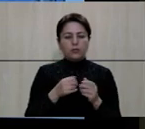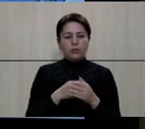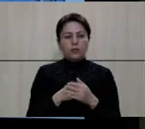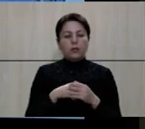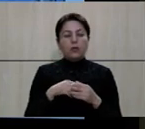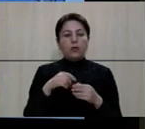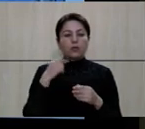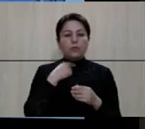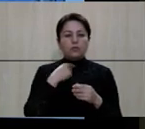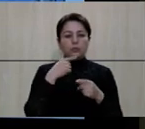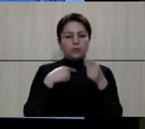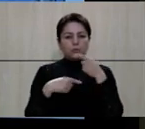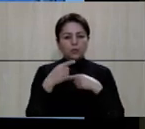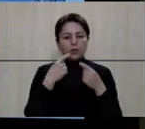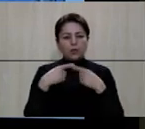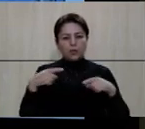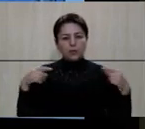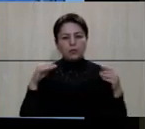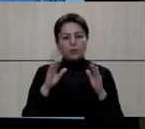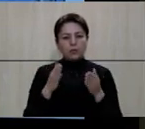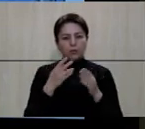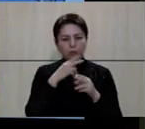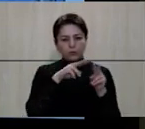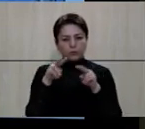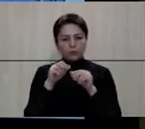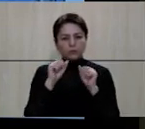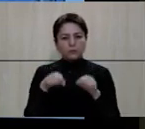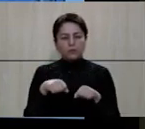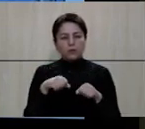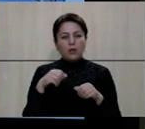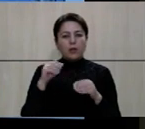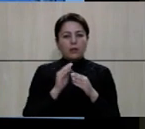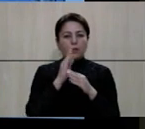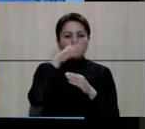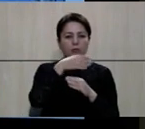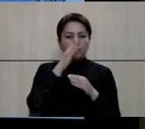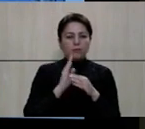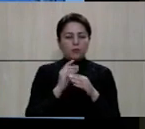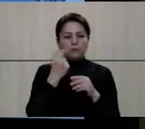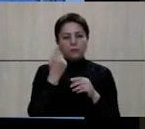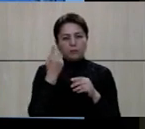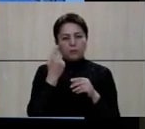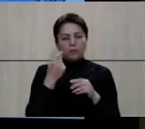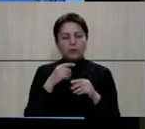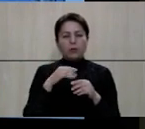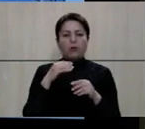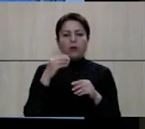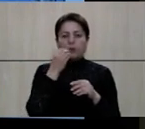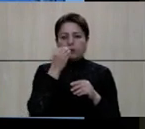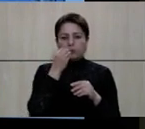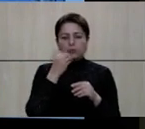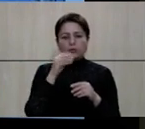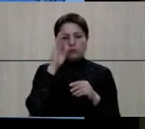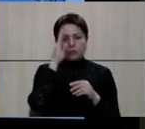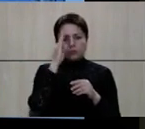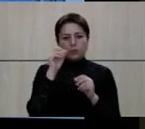Tovushning qaytishini biz turli holatlarda kuzatishimiz mumkin. Demak, delfinlar biron-bir o'ljasini yoki dushmanidan himoyalanish